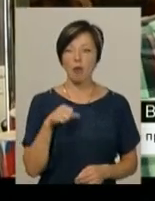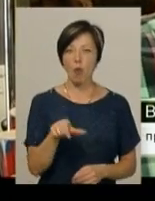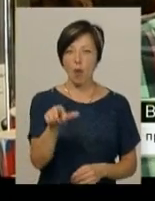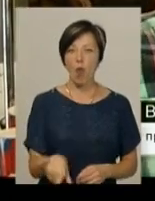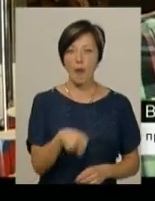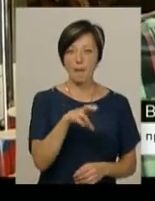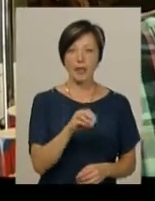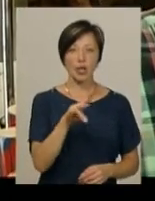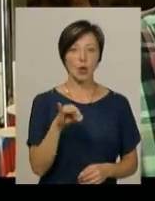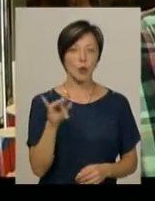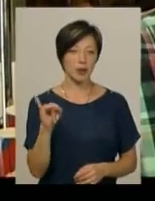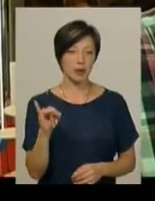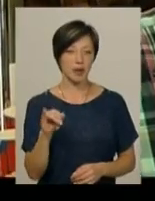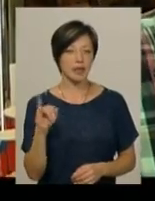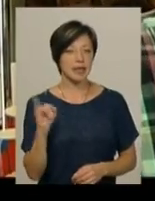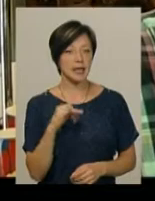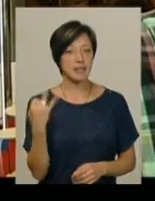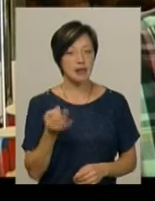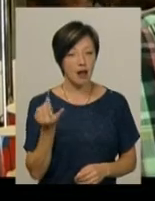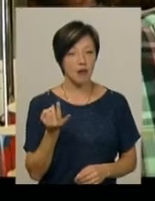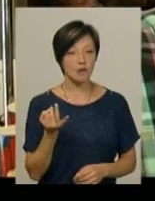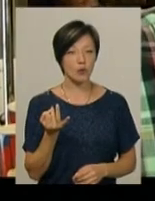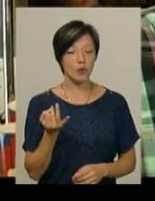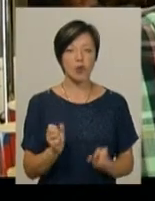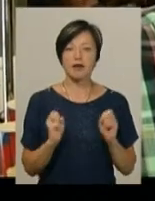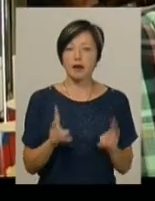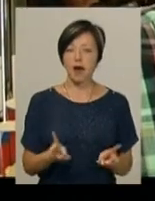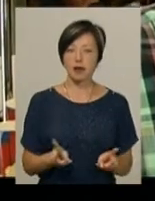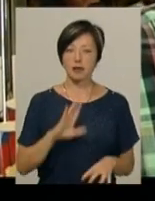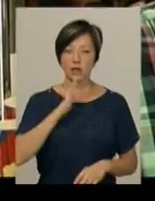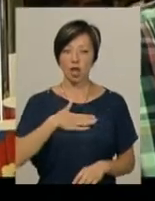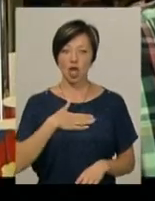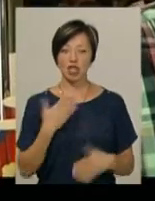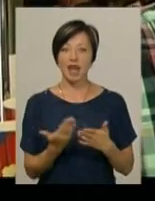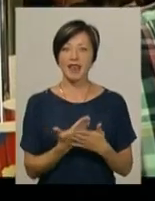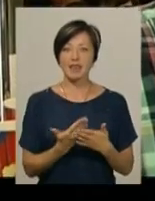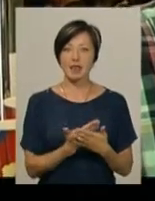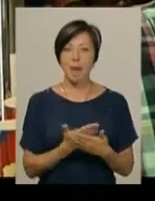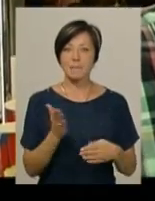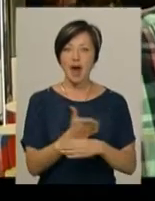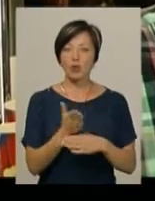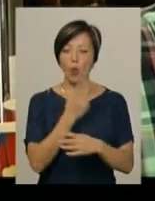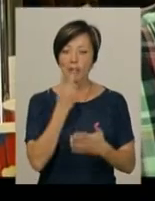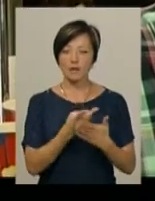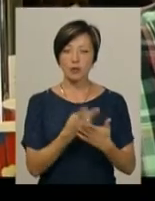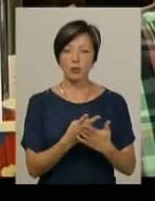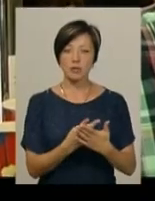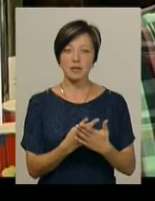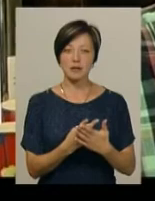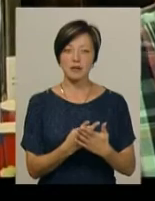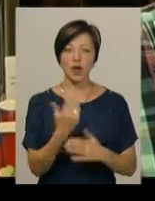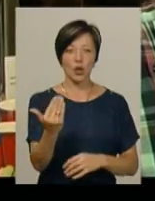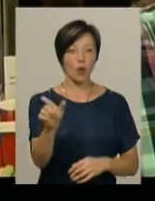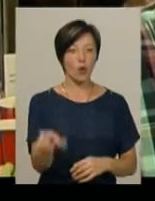Петлюри. І цікаво, як наш кінематограф відобразив